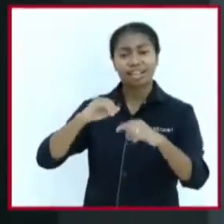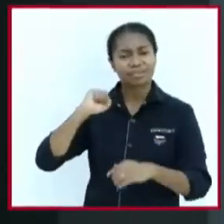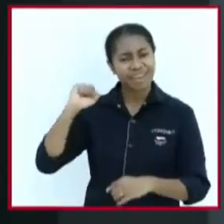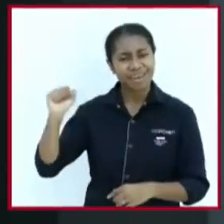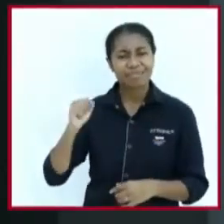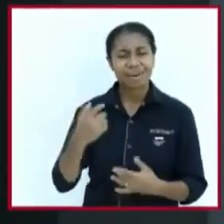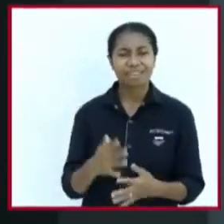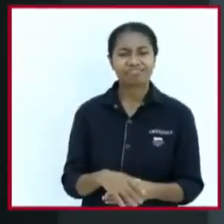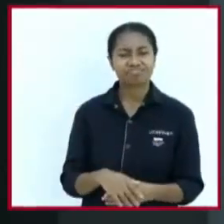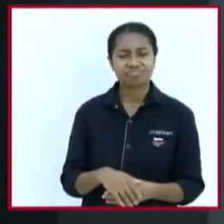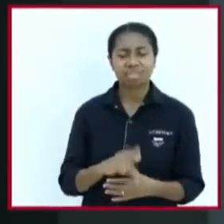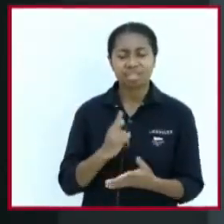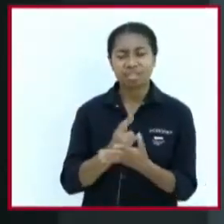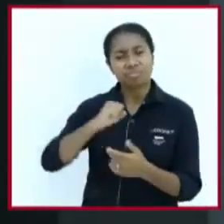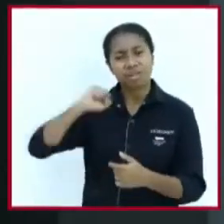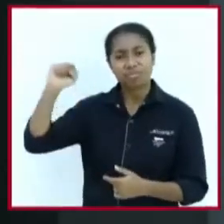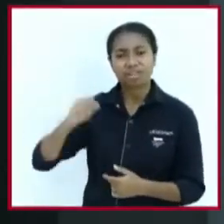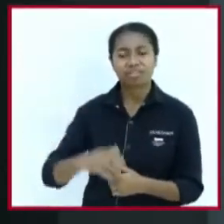dari harum